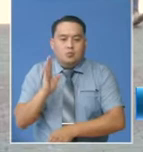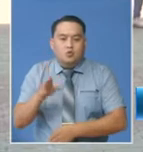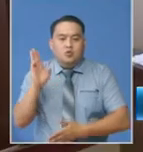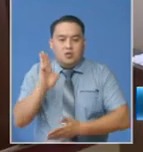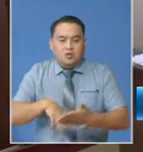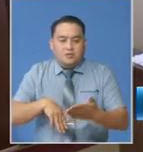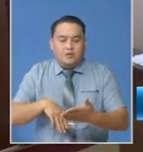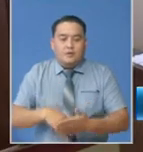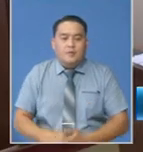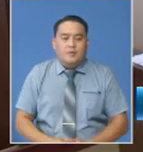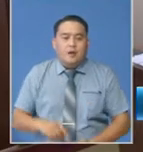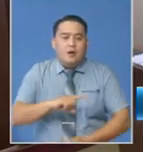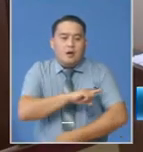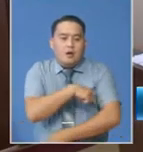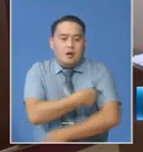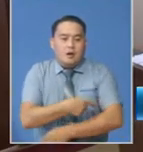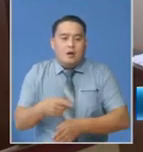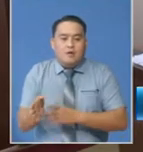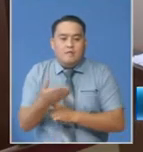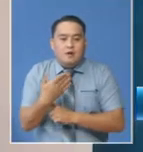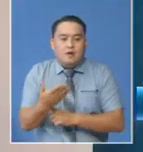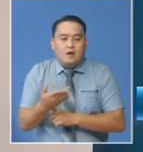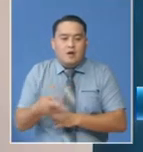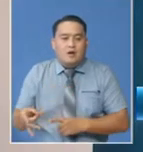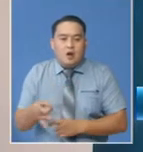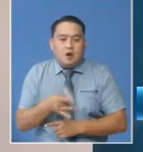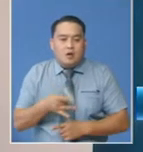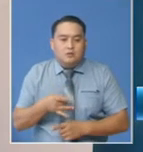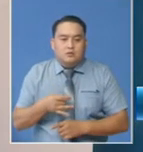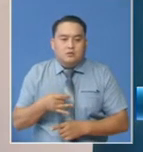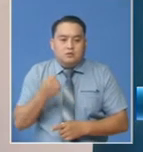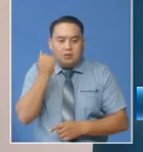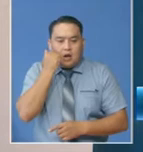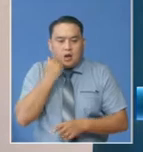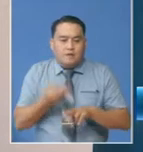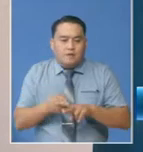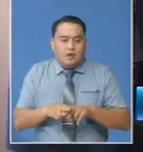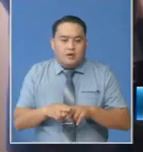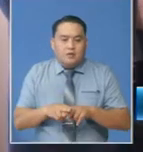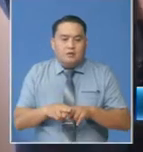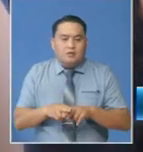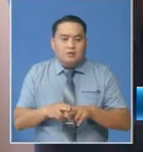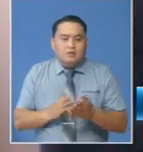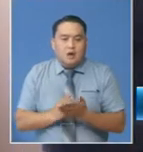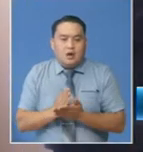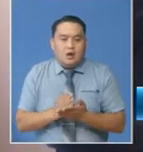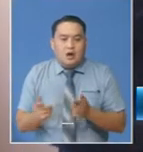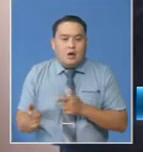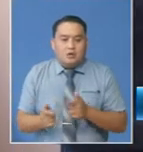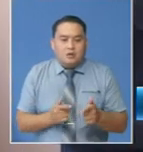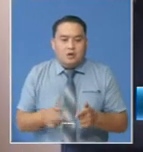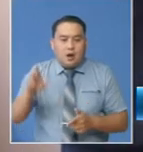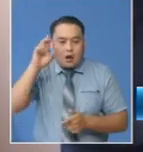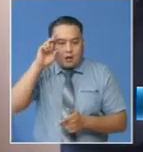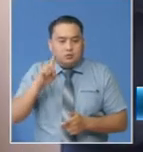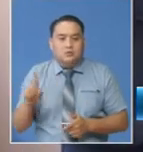размере. Флаг в кабинете главного врача районной поликлиники тоже выцвел. И в этом немалая заслуга изготовителей